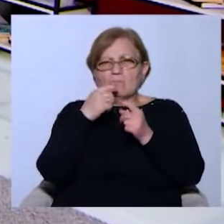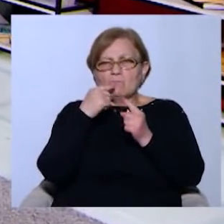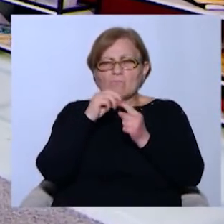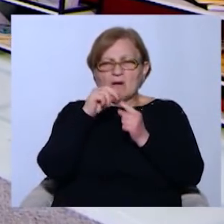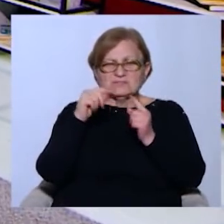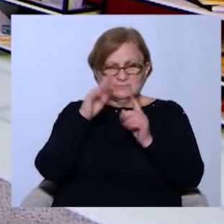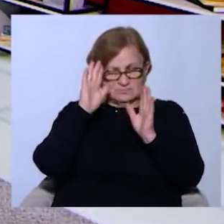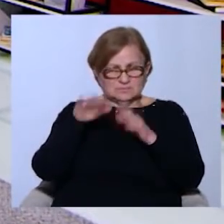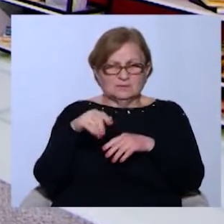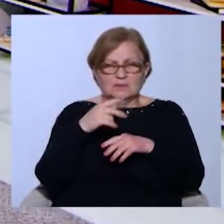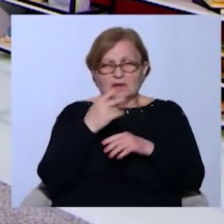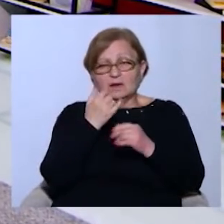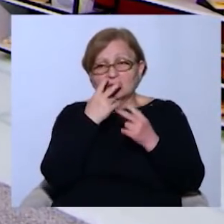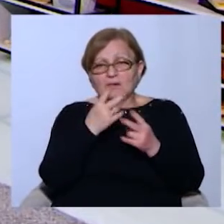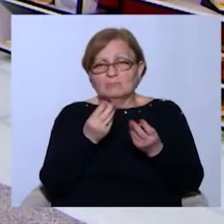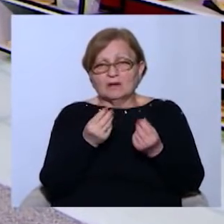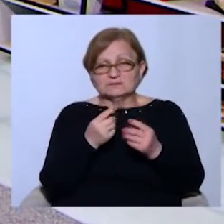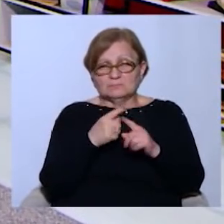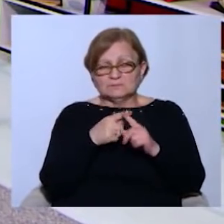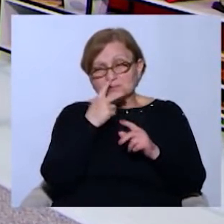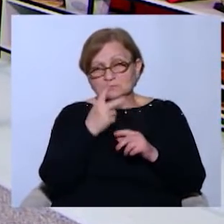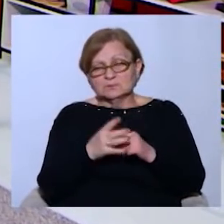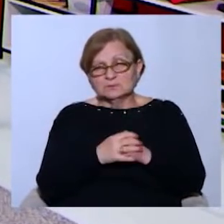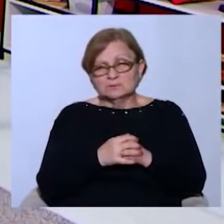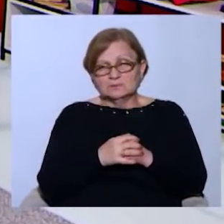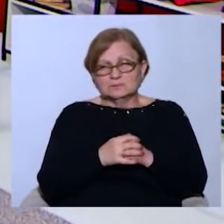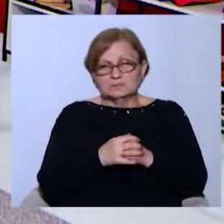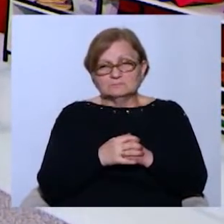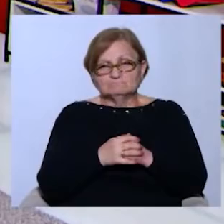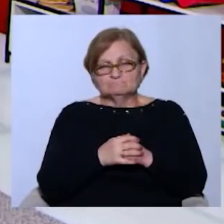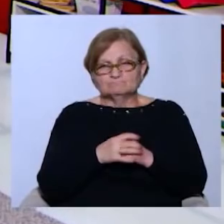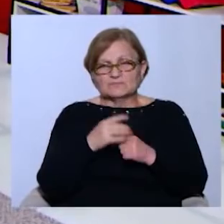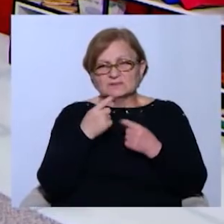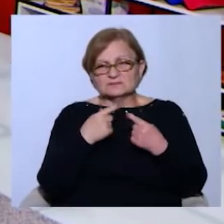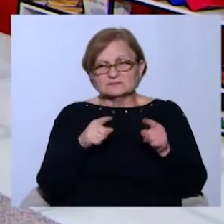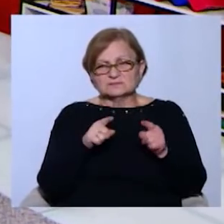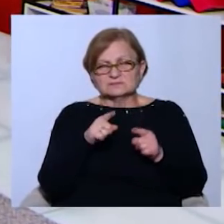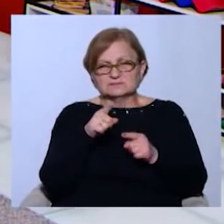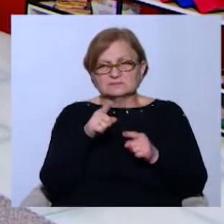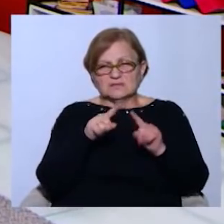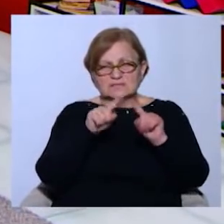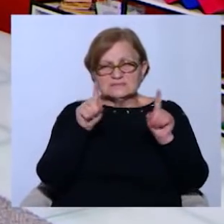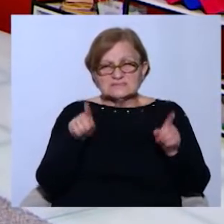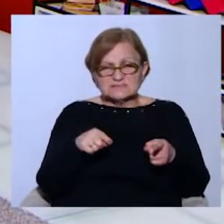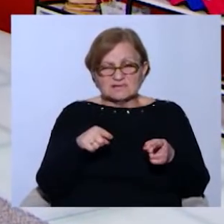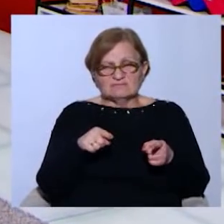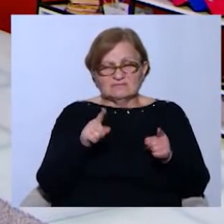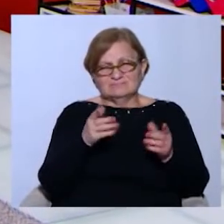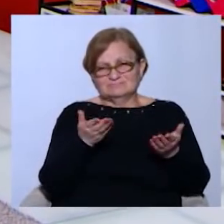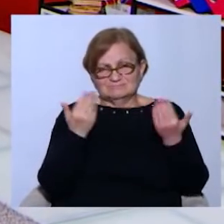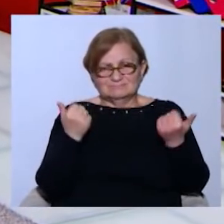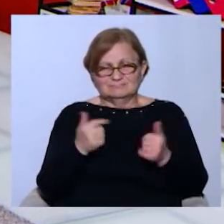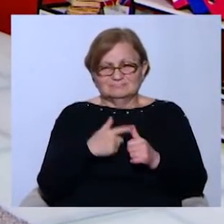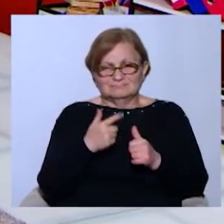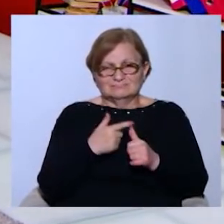შეგვიძლია ვისაუბროთ აი ამ მათემატიკურ ჩანაწერზე. ამას სხვანაირად ამ წეს ფჩხილების გახსნასაც ეძახიან ხოლმე.